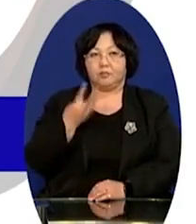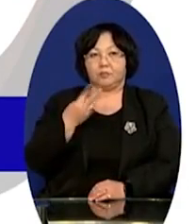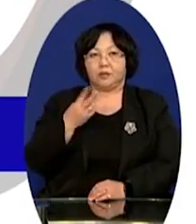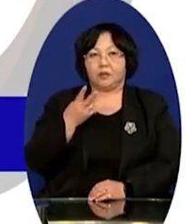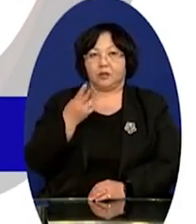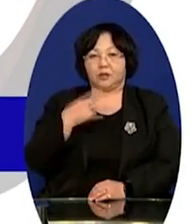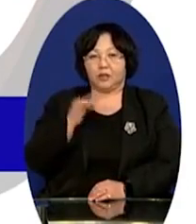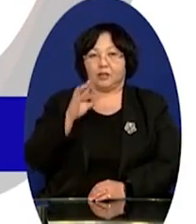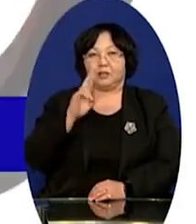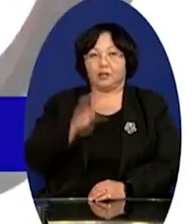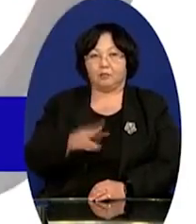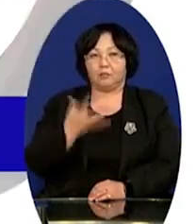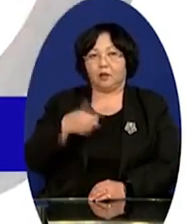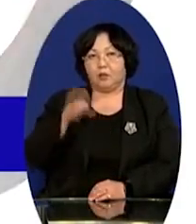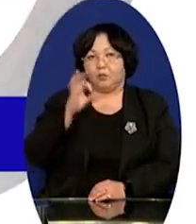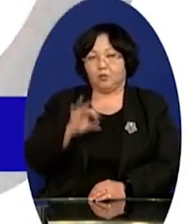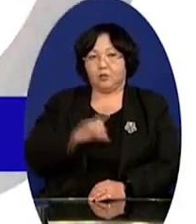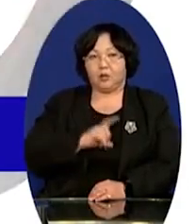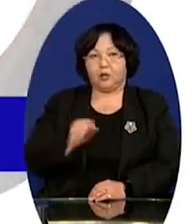байна.